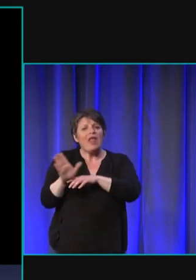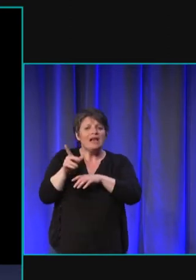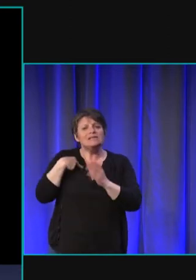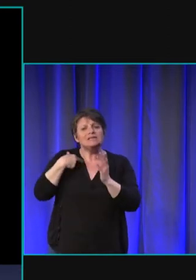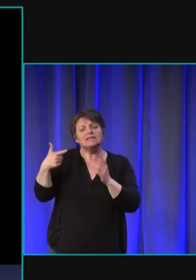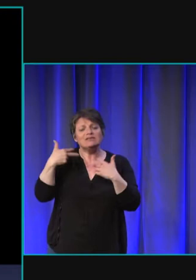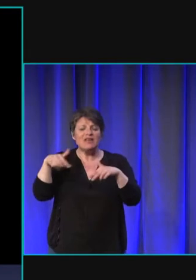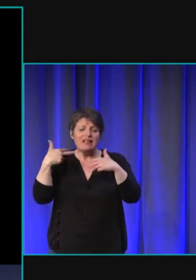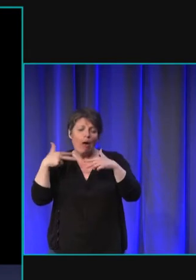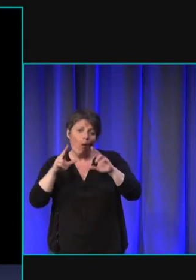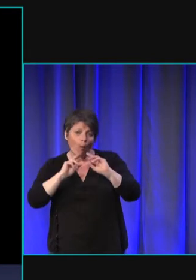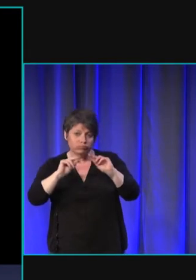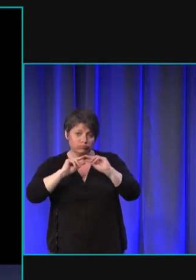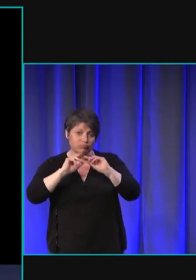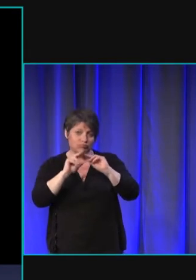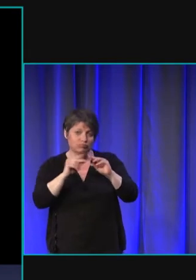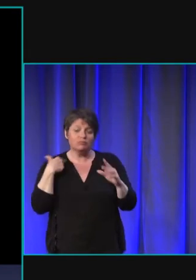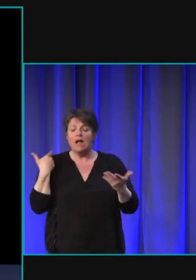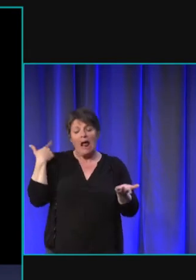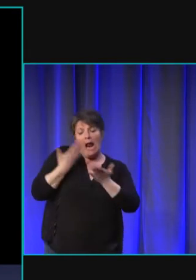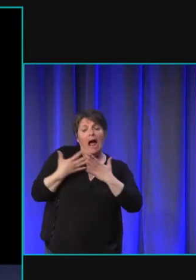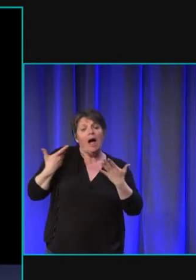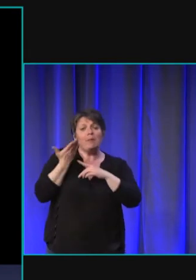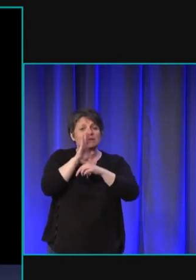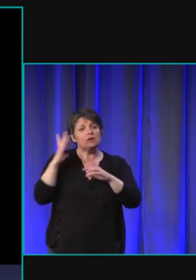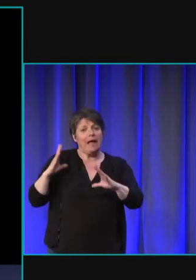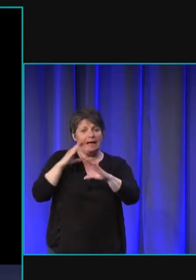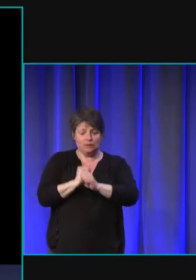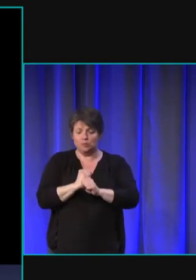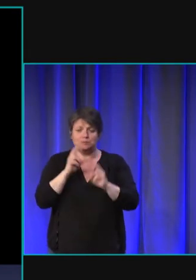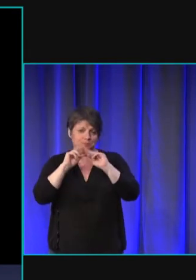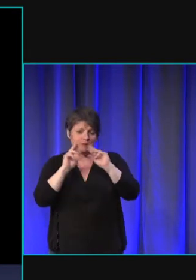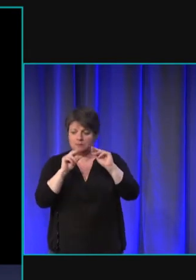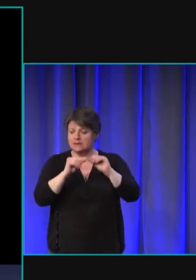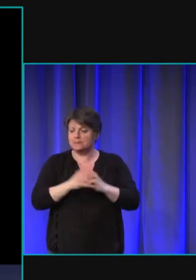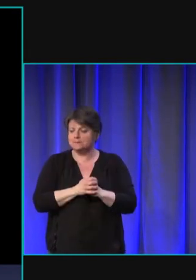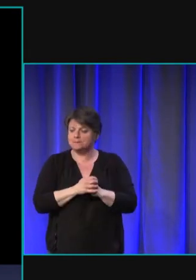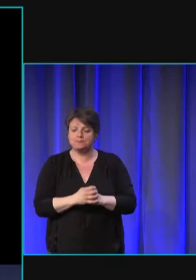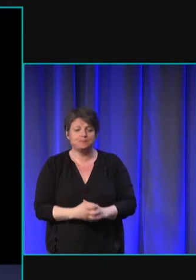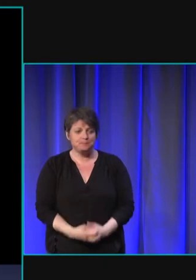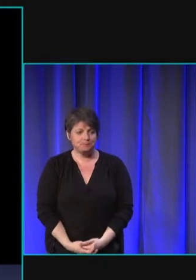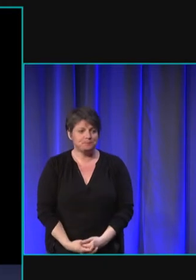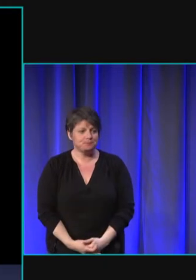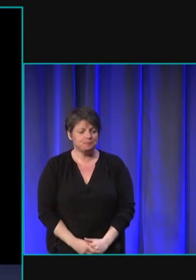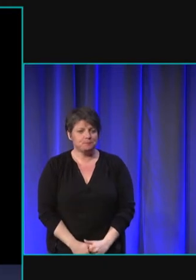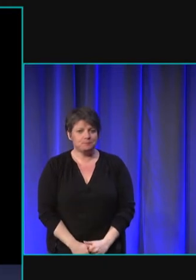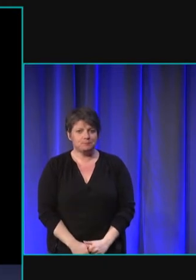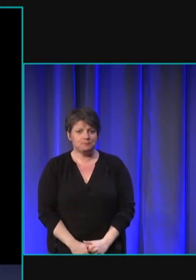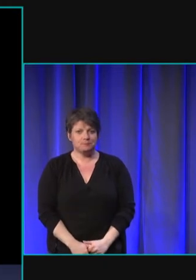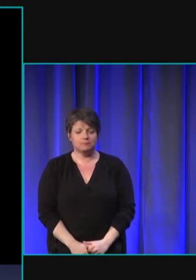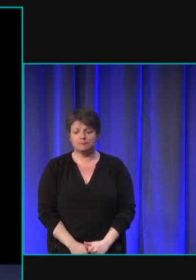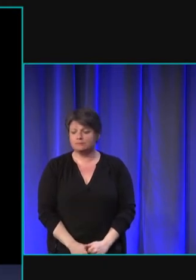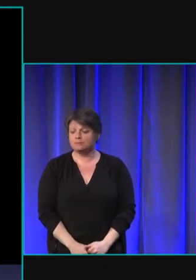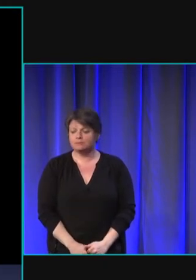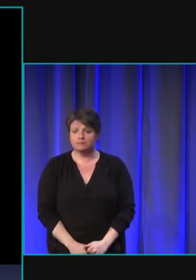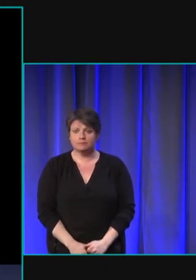une petite vidéo, donc qui va résumer un petit peu ce que je viens de vous présenter. Vous avez tous remarqué comme les enfants ont cette capacité unique à nous épuiser, comme si la